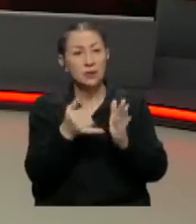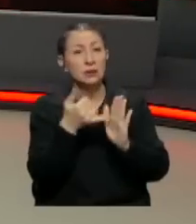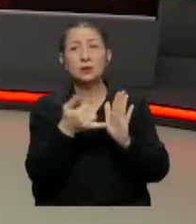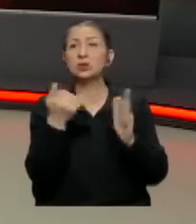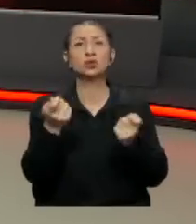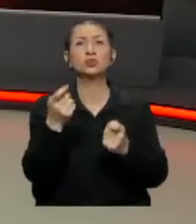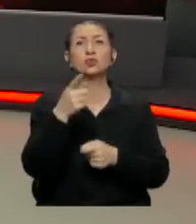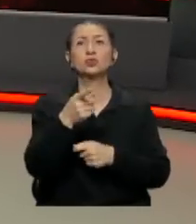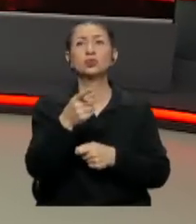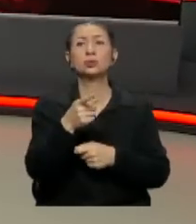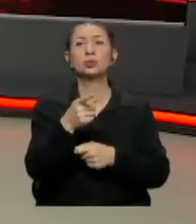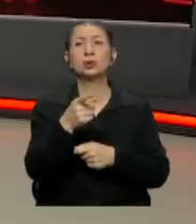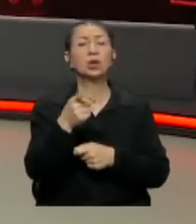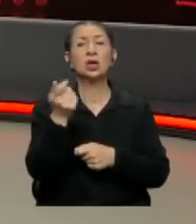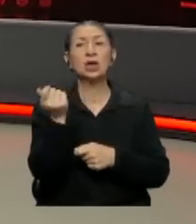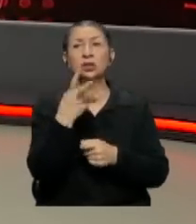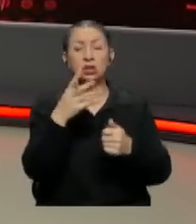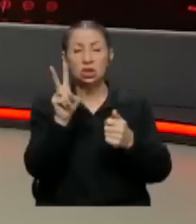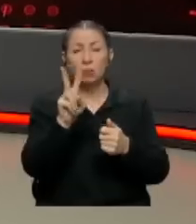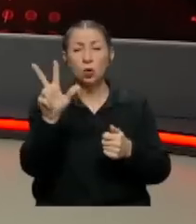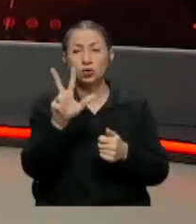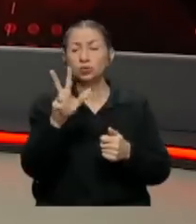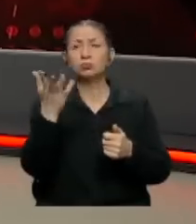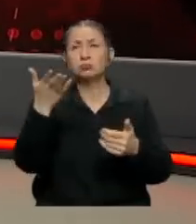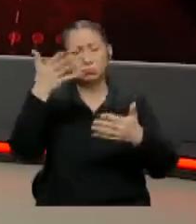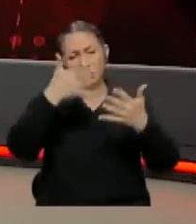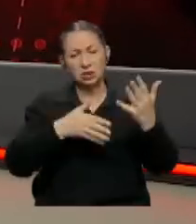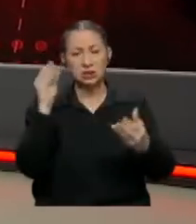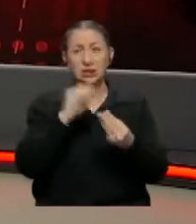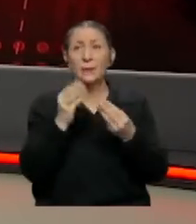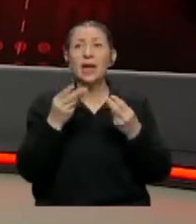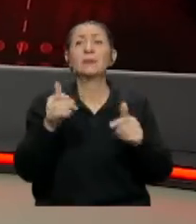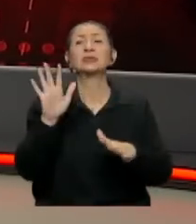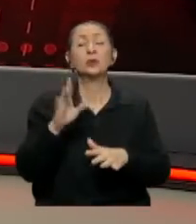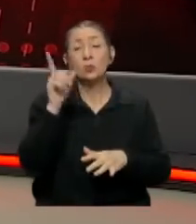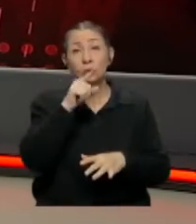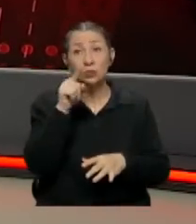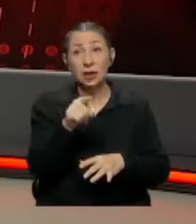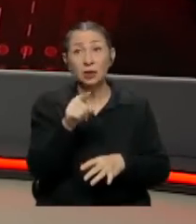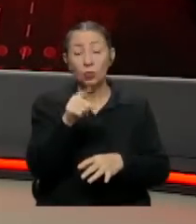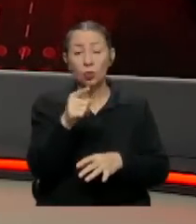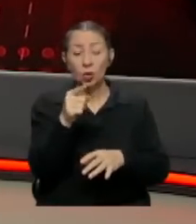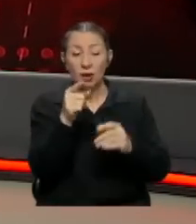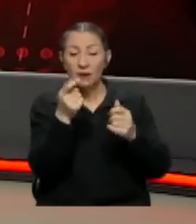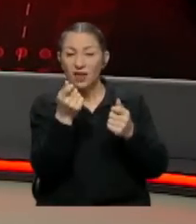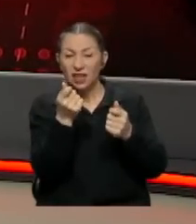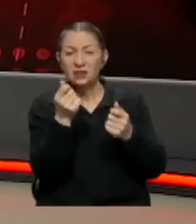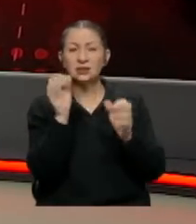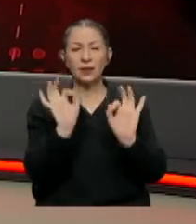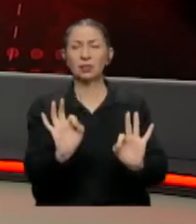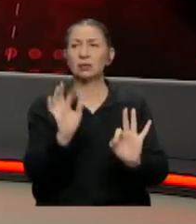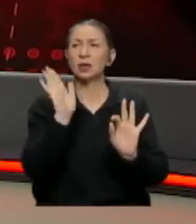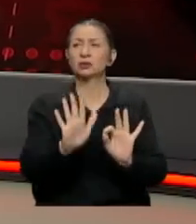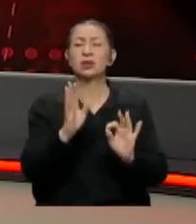etmeye çalışıyorsunuz kaç kalemse 20-30 bilmem ne bir zam yaptık erimesin Dolayısıyla Bu kalemlerde fiyatlar